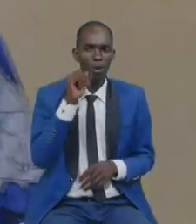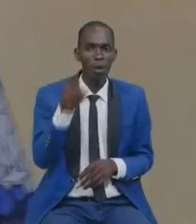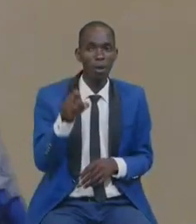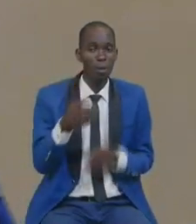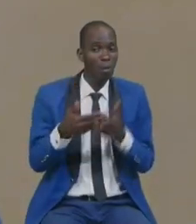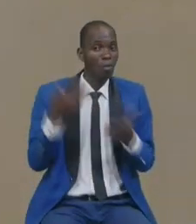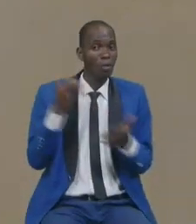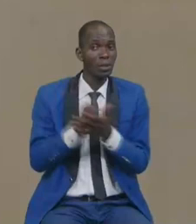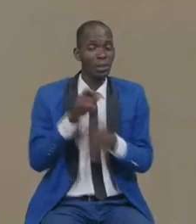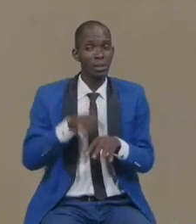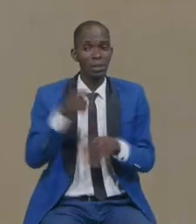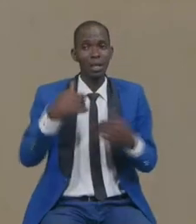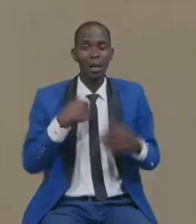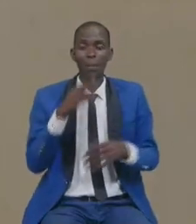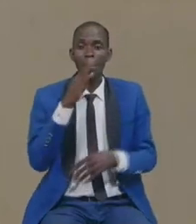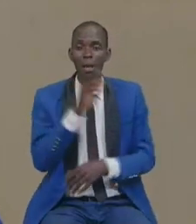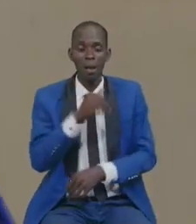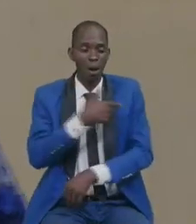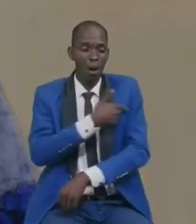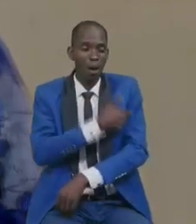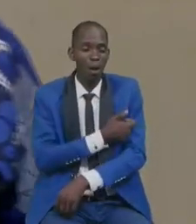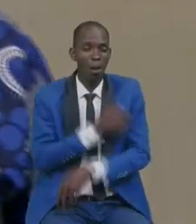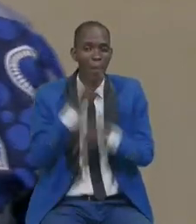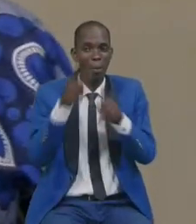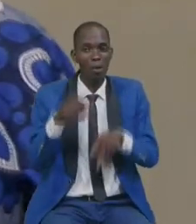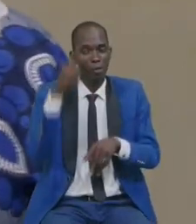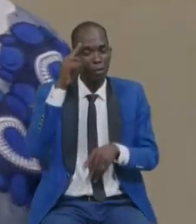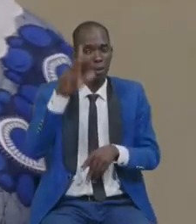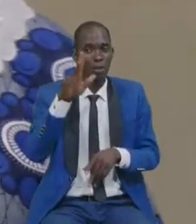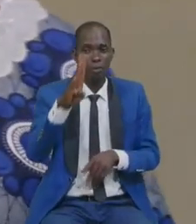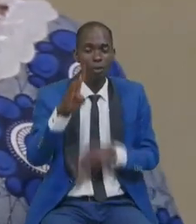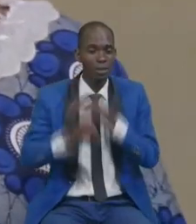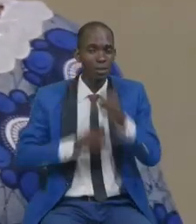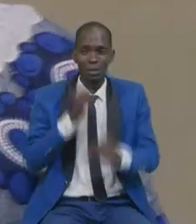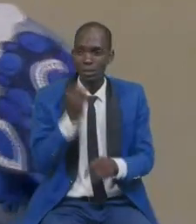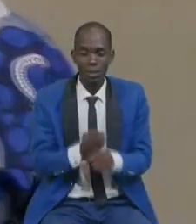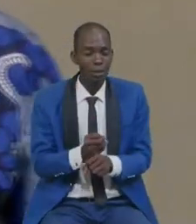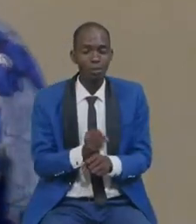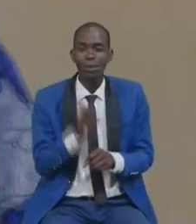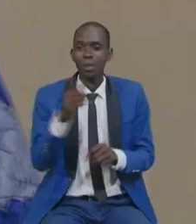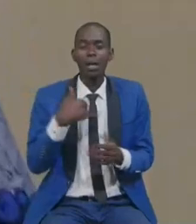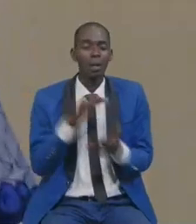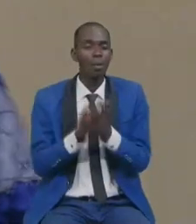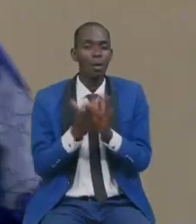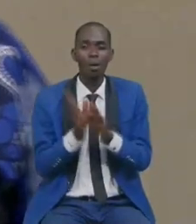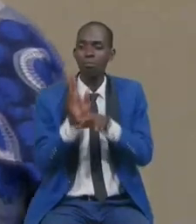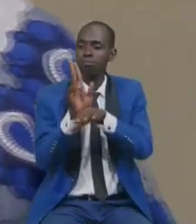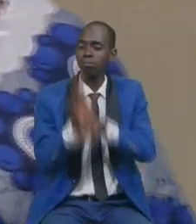depuis 34 ans, j'étais à donner la drogue, au tabac. Quand j'avais 5